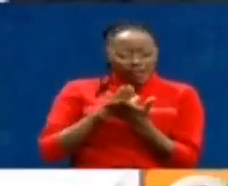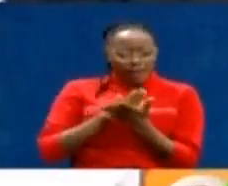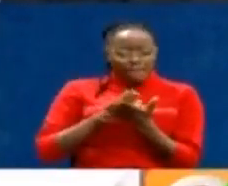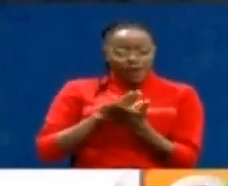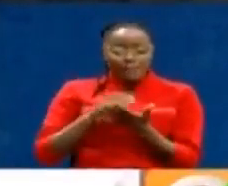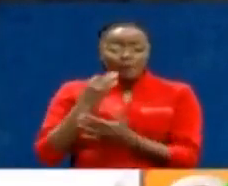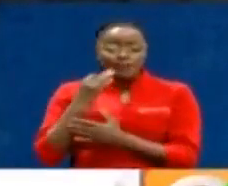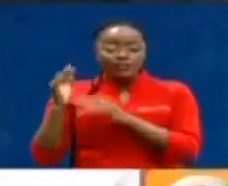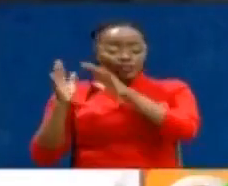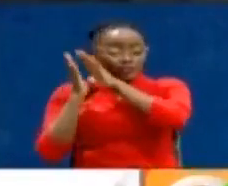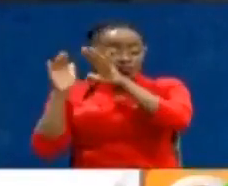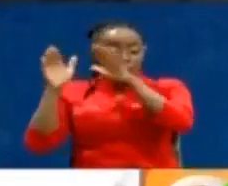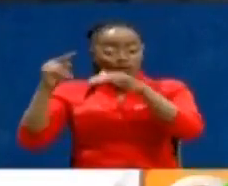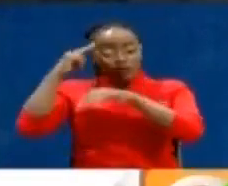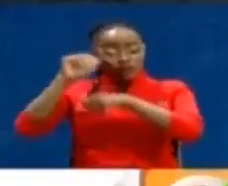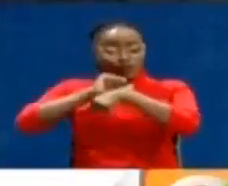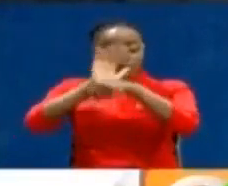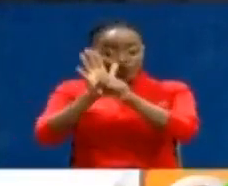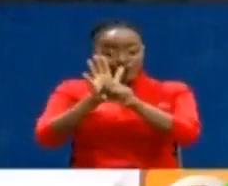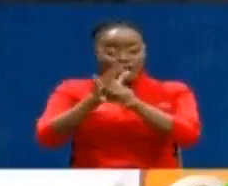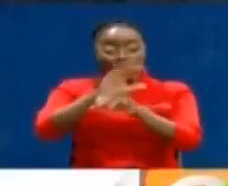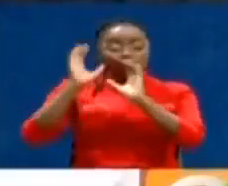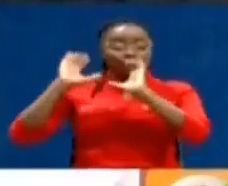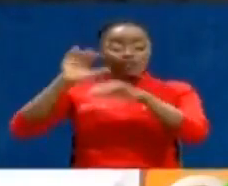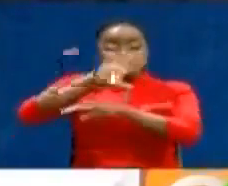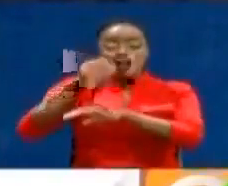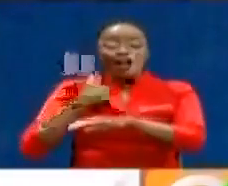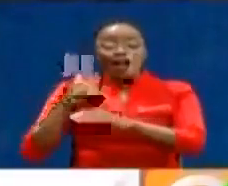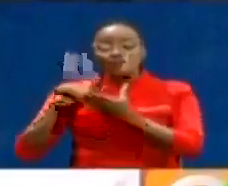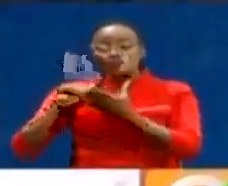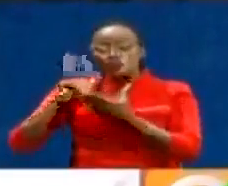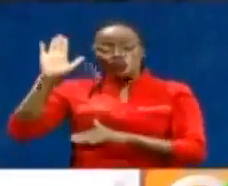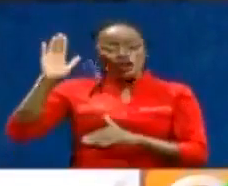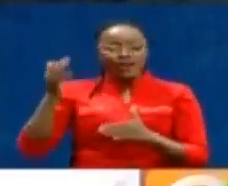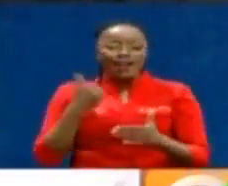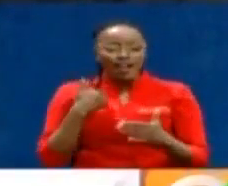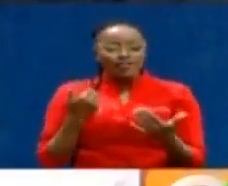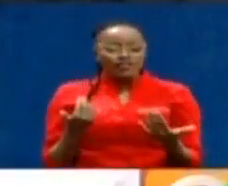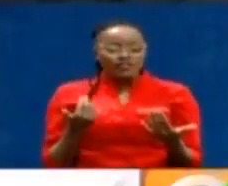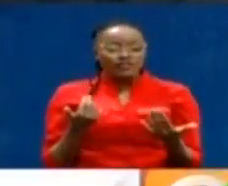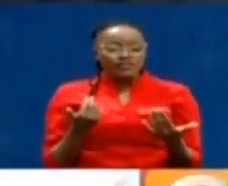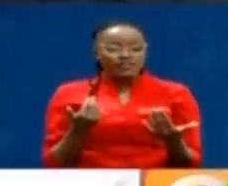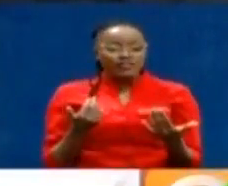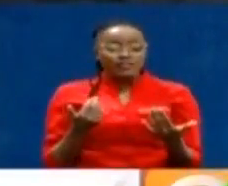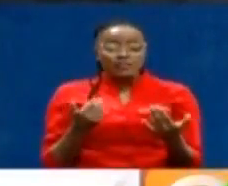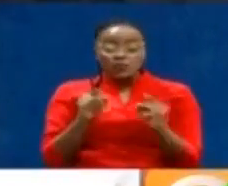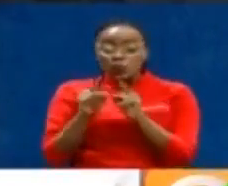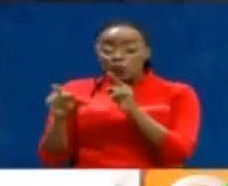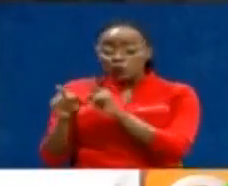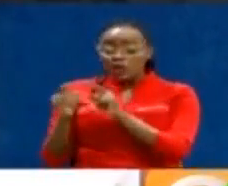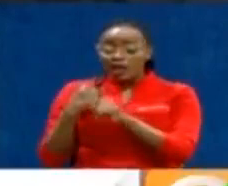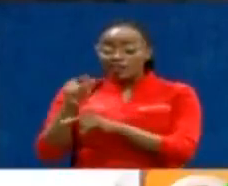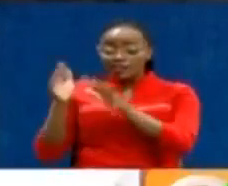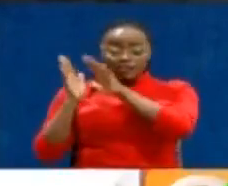wagonjwa wa COVID 300. Kaunti ya Kilifi imepitisha idadi ile. Mbali na